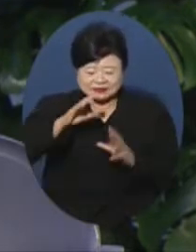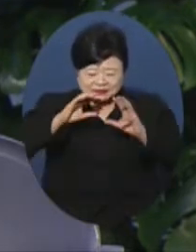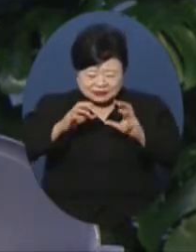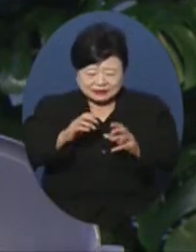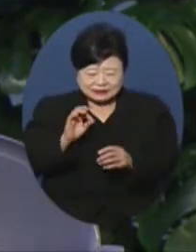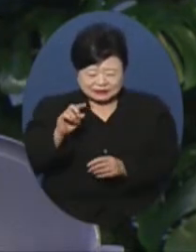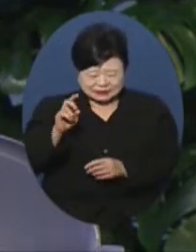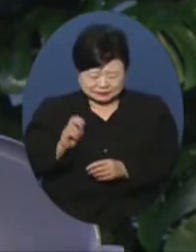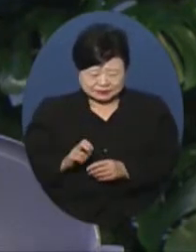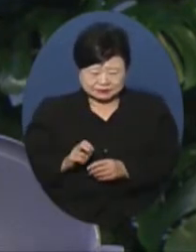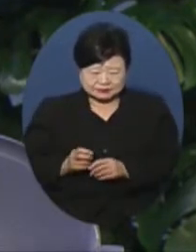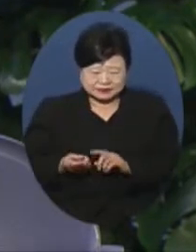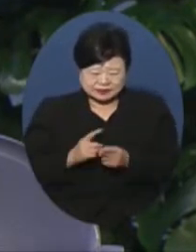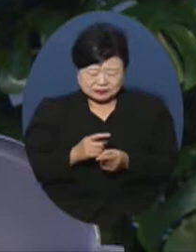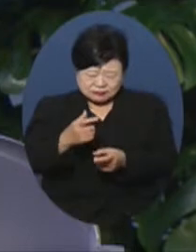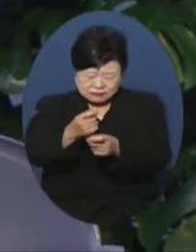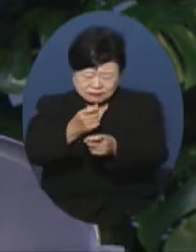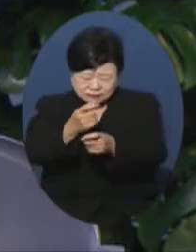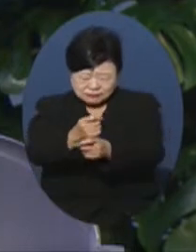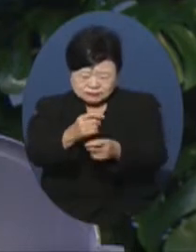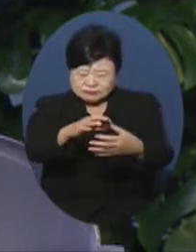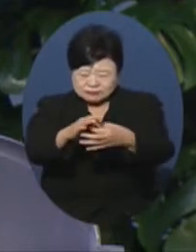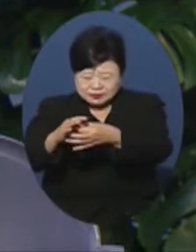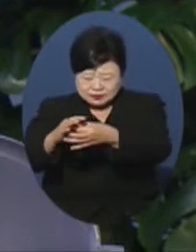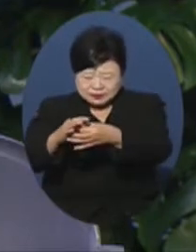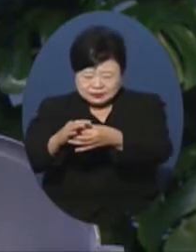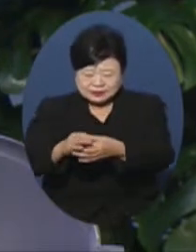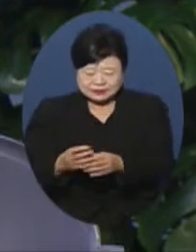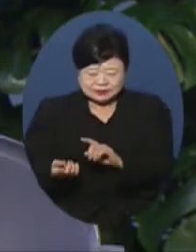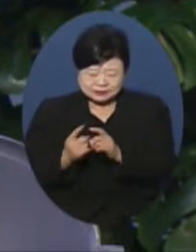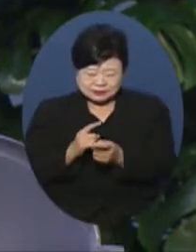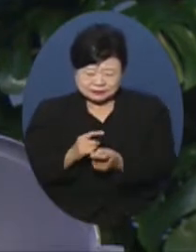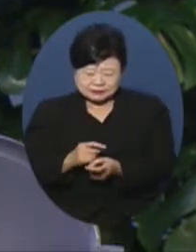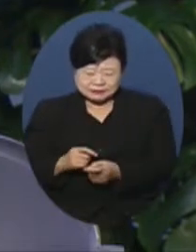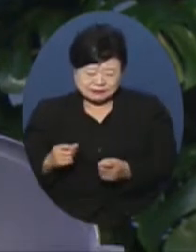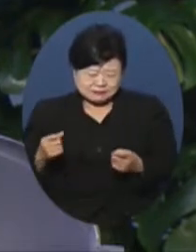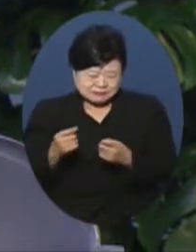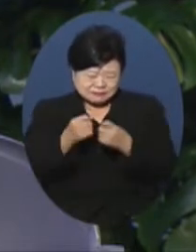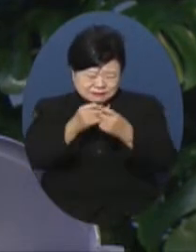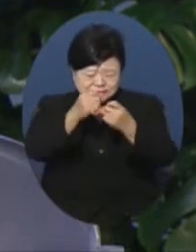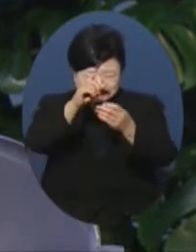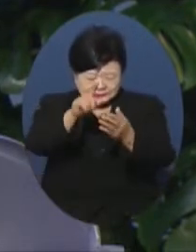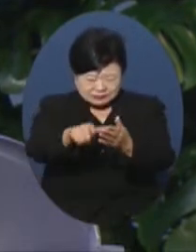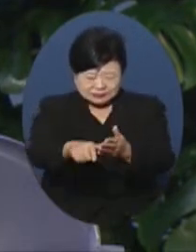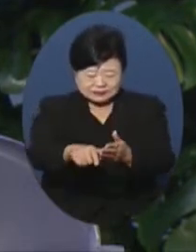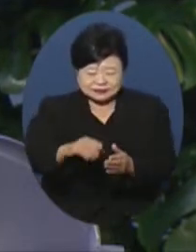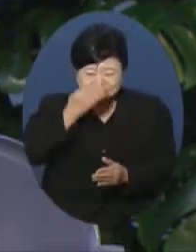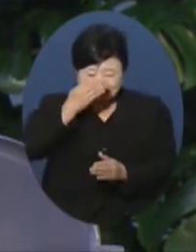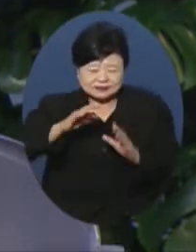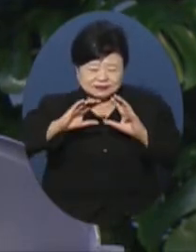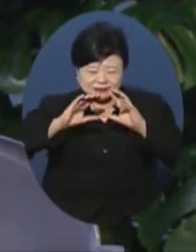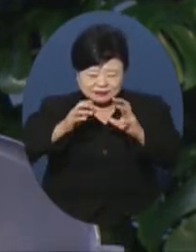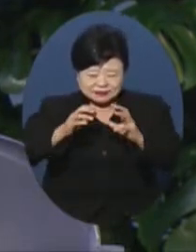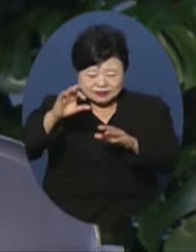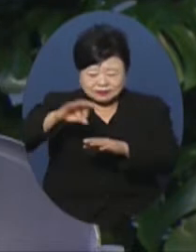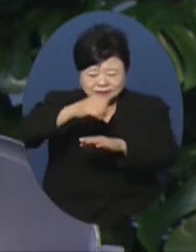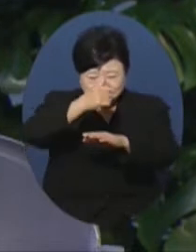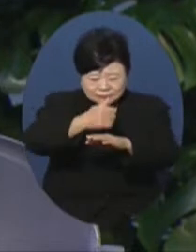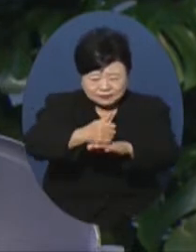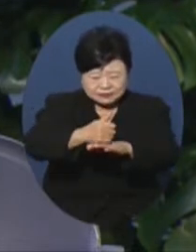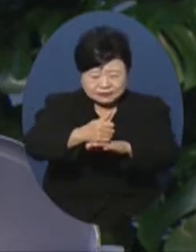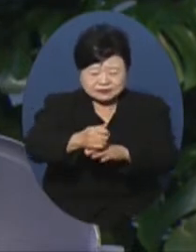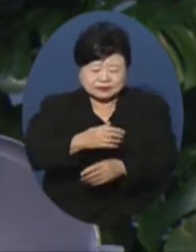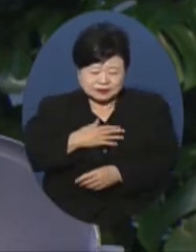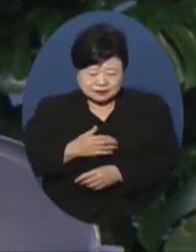이스라엘과 아람은 적대 관계였는데 아람이 공격을 할 때마다 이스라엘이 왕이